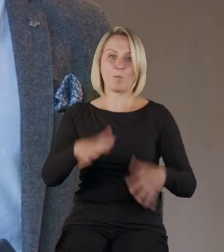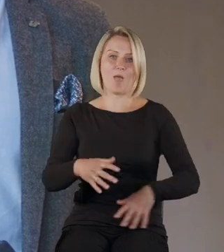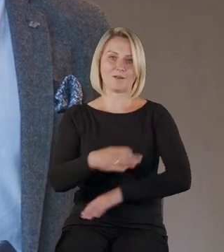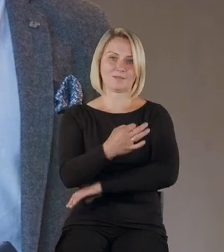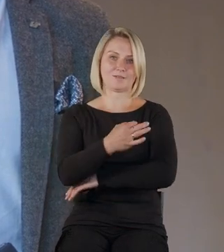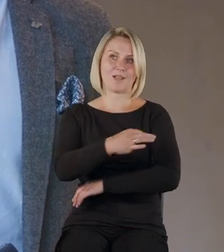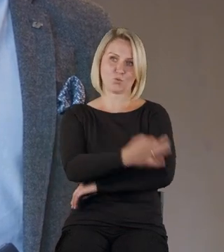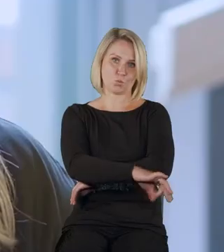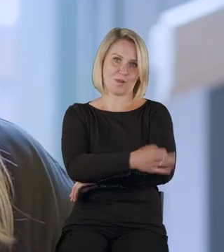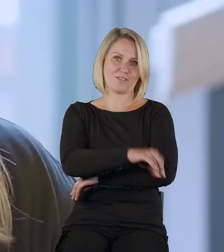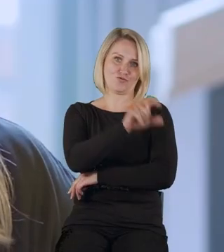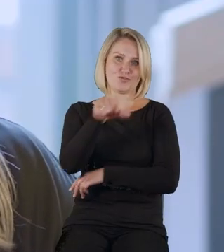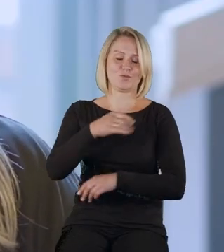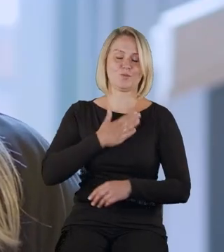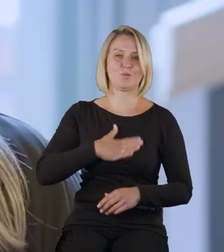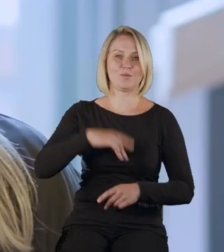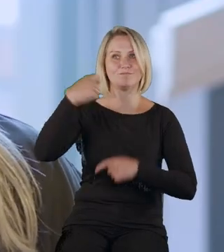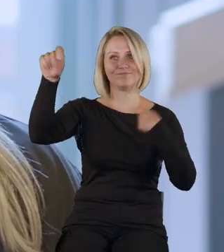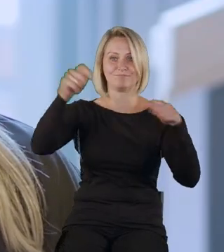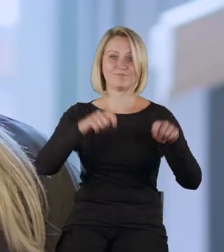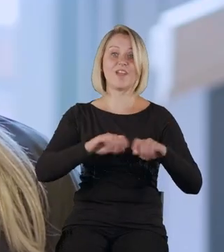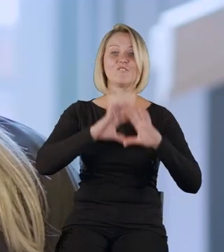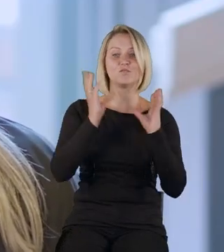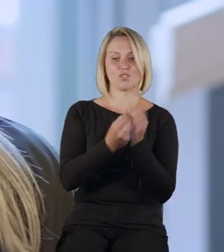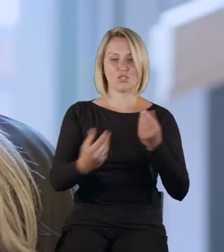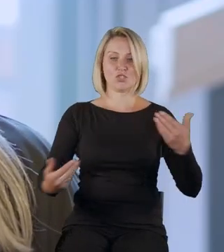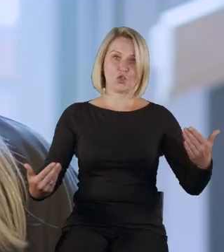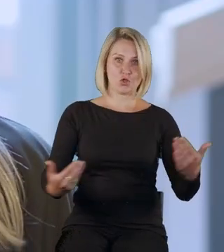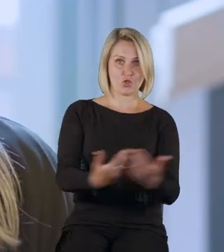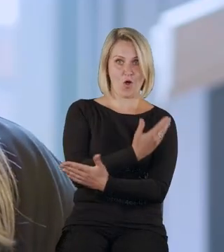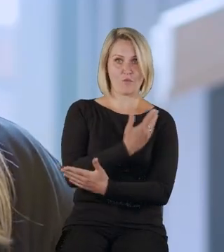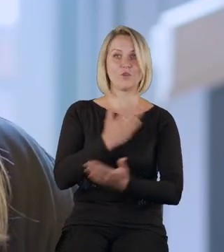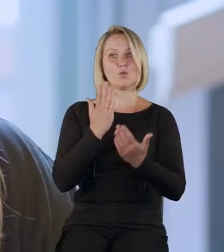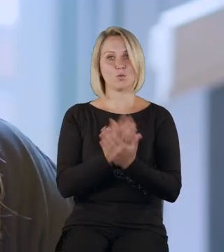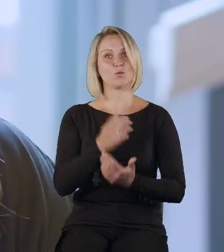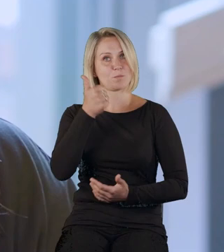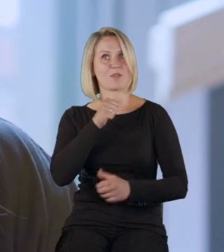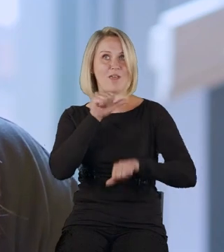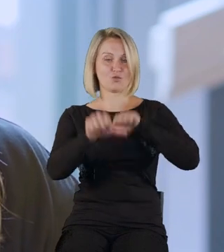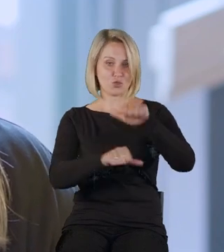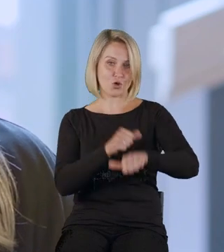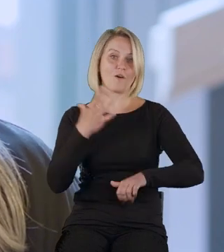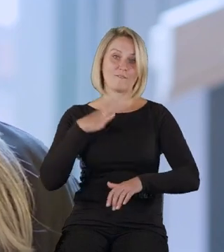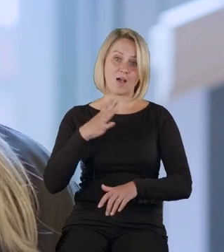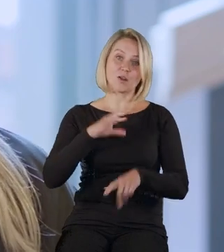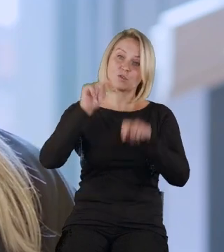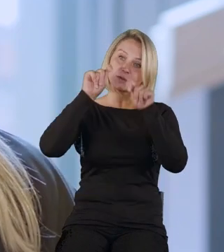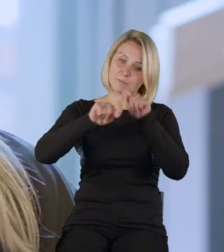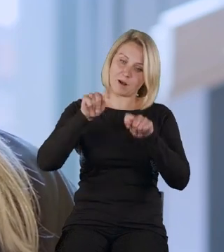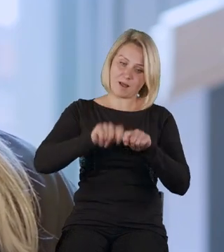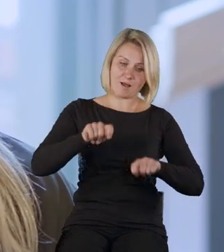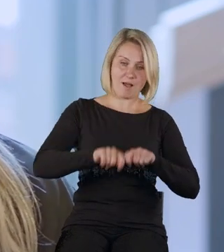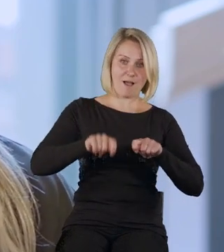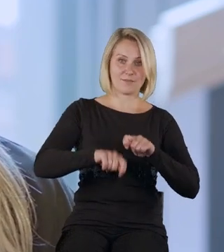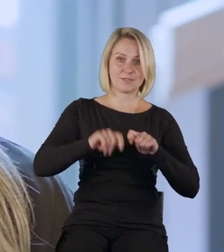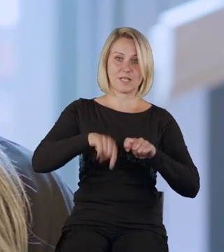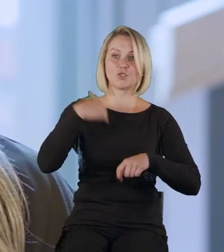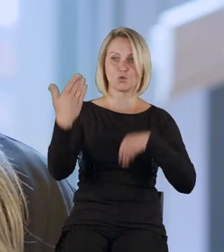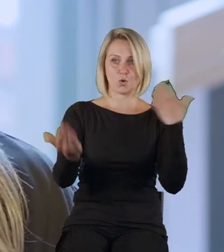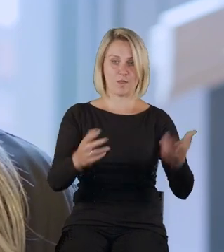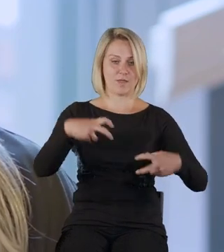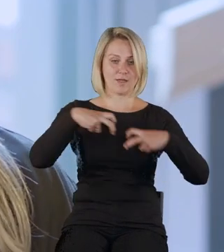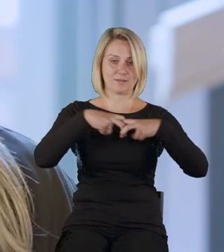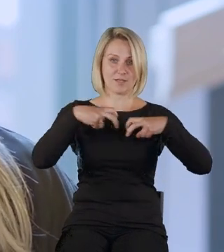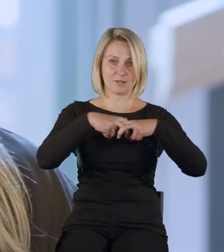studentów. Polecam wszystkim nowym studentom już od pierwszego roku, aby sprawdzali na bieżąco stronę